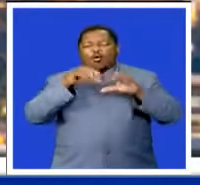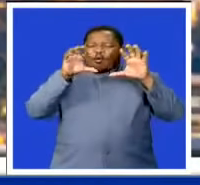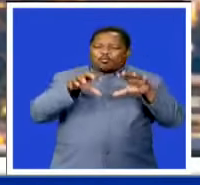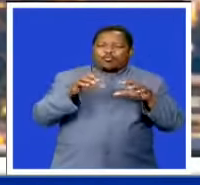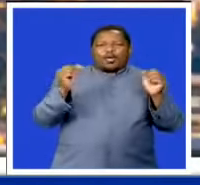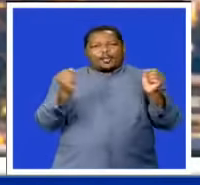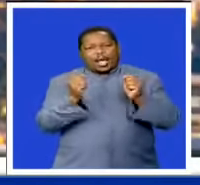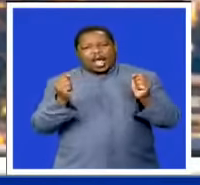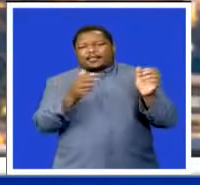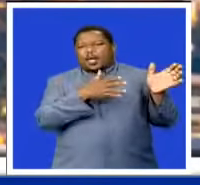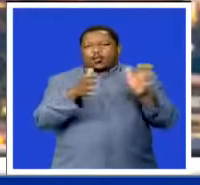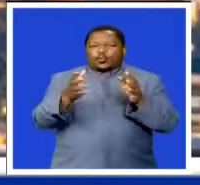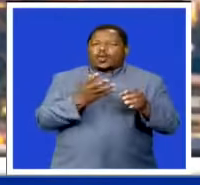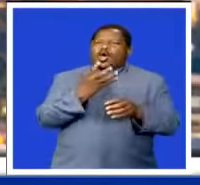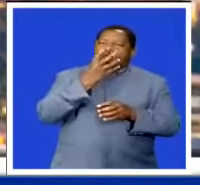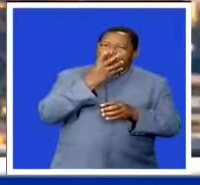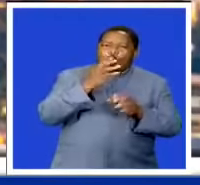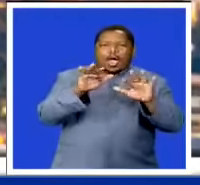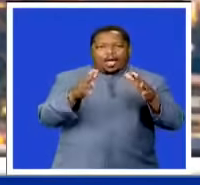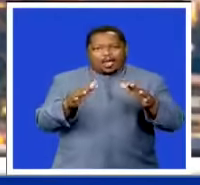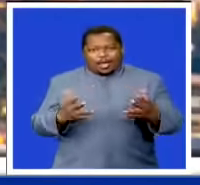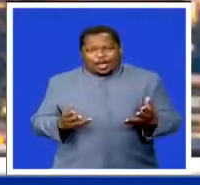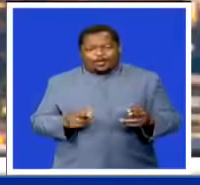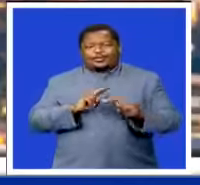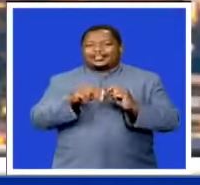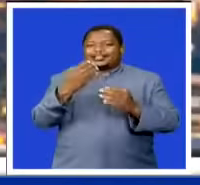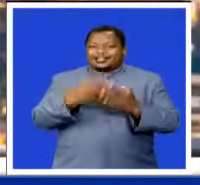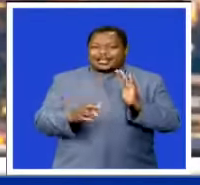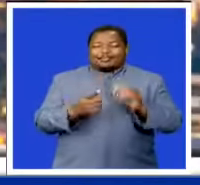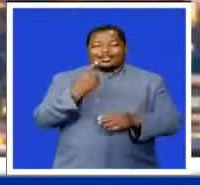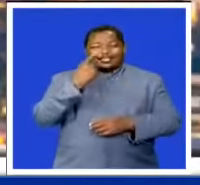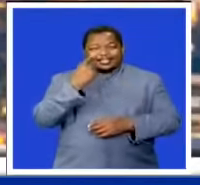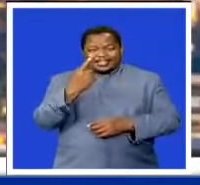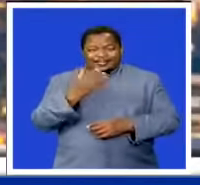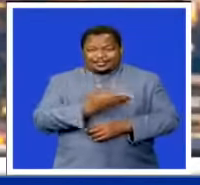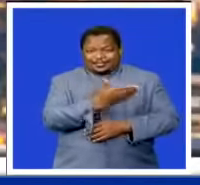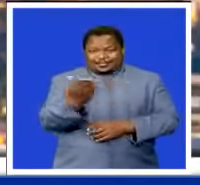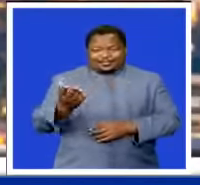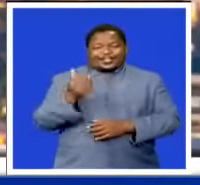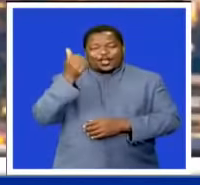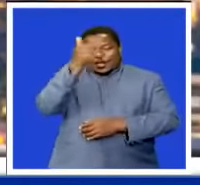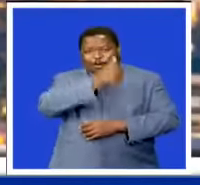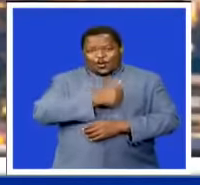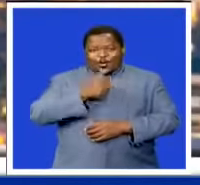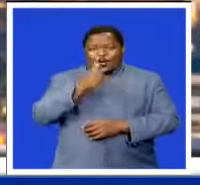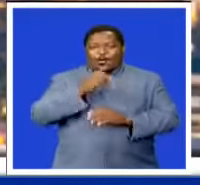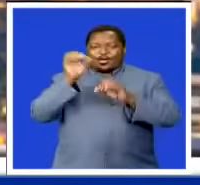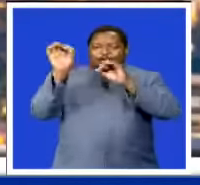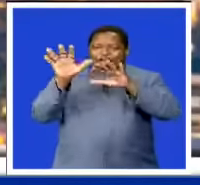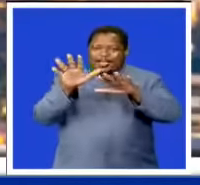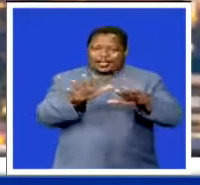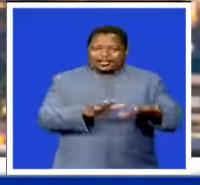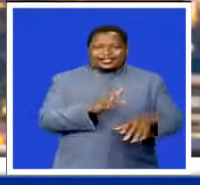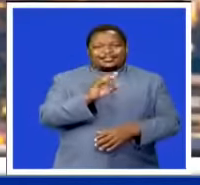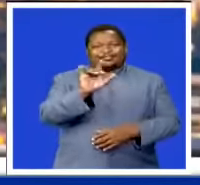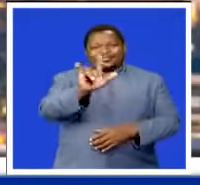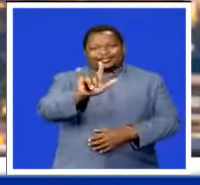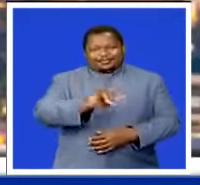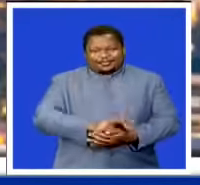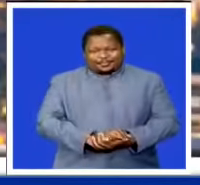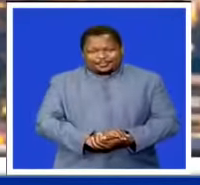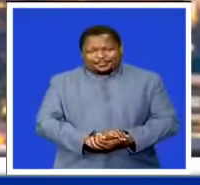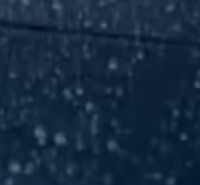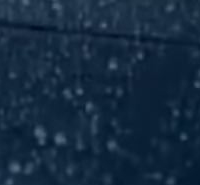selanga lanamuhla nelanga lakusasa. Maswahla mahle nibe leliviki lelihle leligcwele tibusise niphephe futhi nisalekayo.